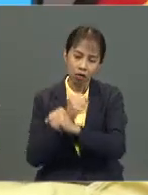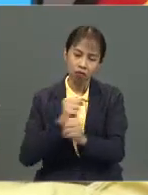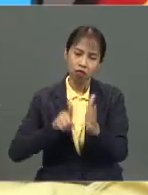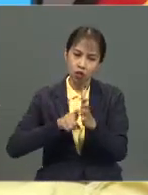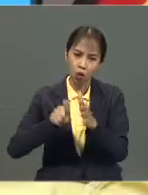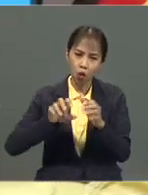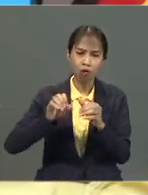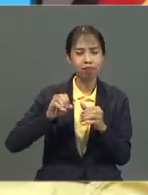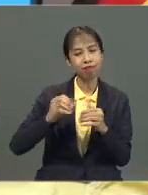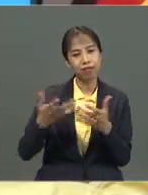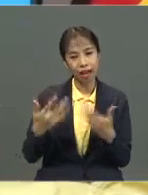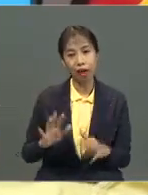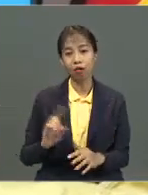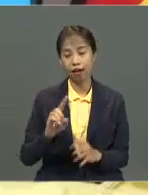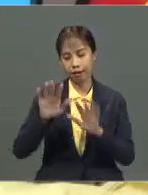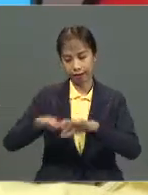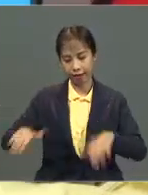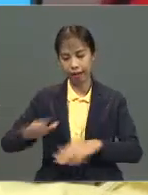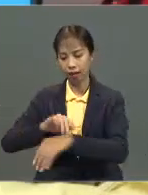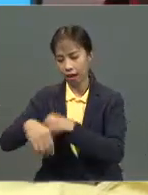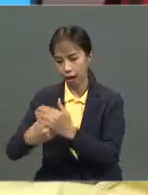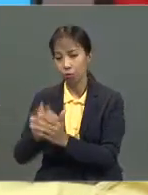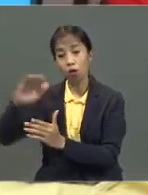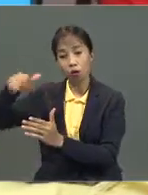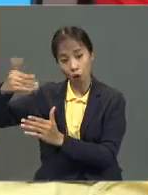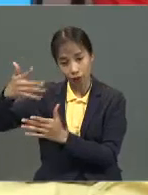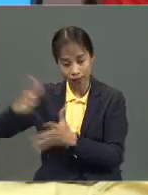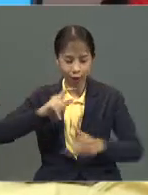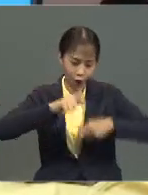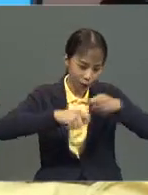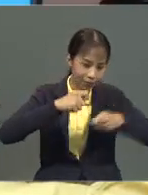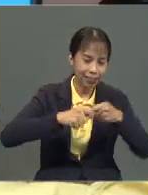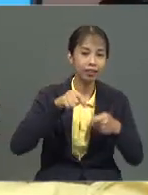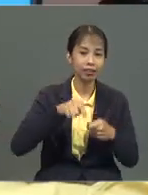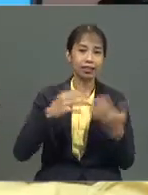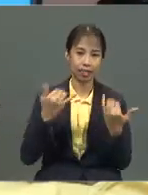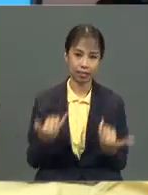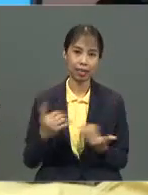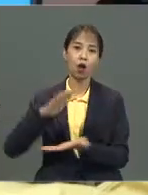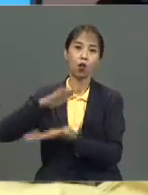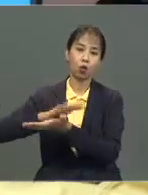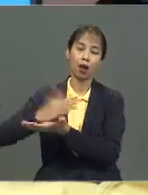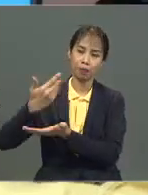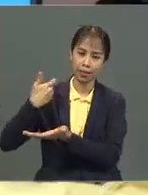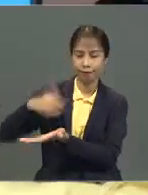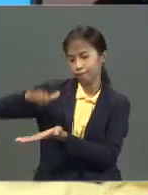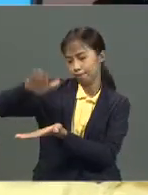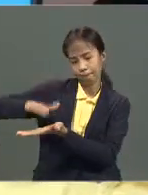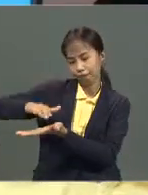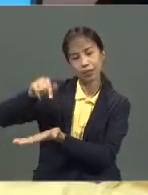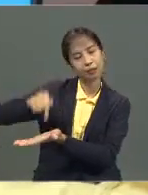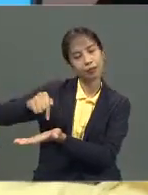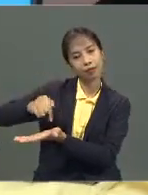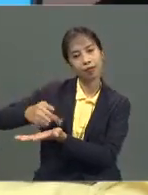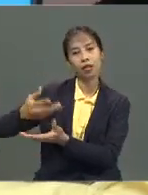คและก่อนรับประทานอาหารทุกครั้งเด็กเราต้องล้างมือทำความสะอาดที่เรียบร้อยโดยทางโรงเรียนนะคะเราจะติดที่ล้างมือไว้ทุกจุดที่มี